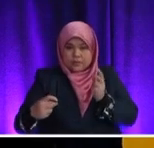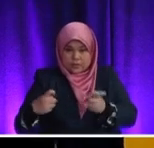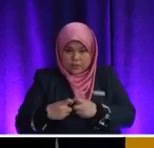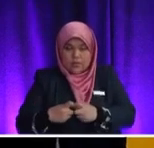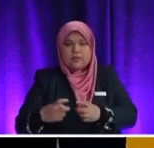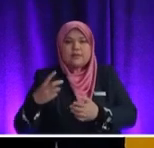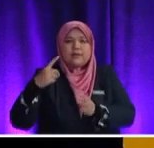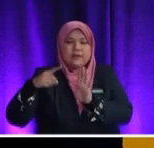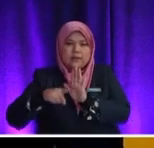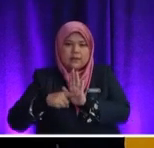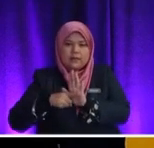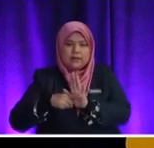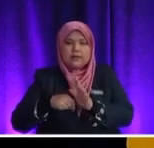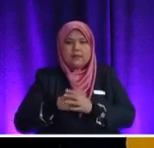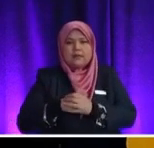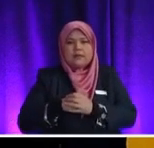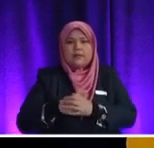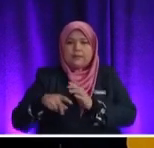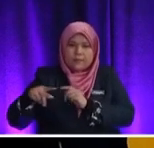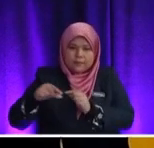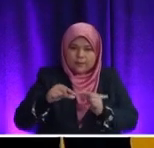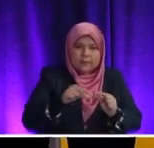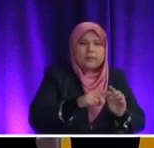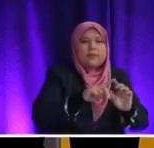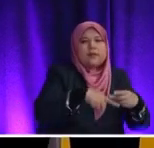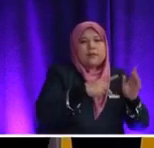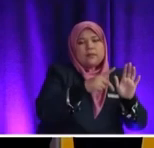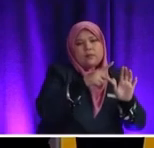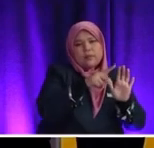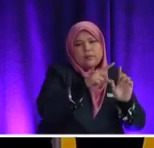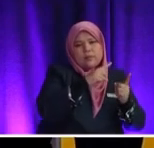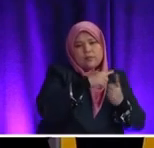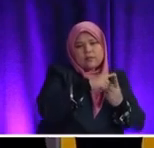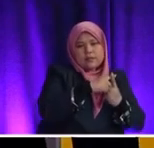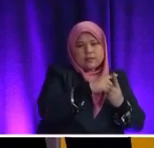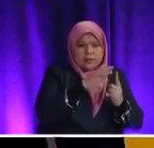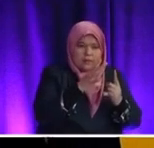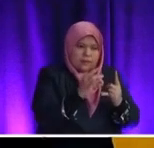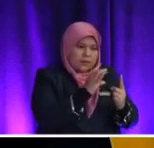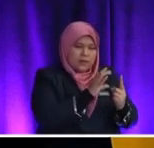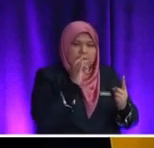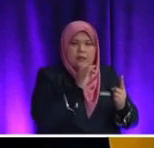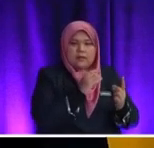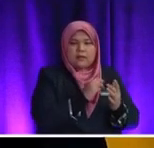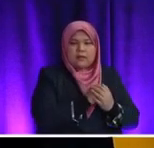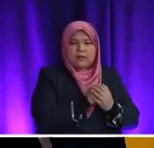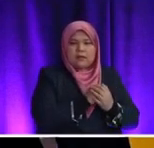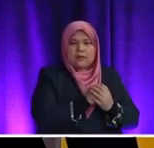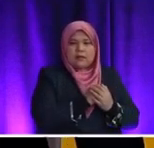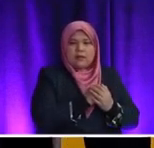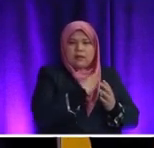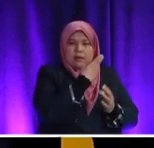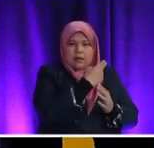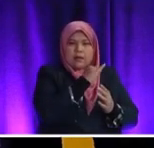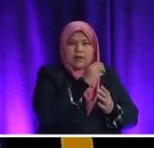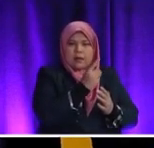sedih lagi ke sana rute terpilih aja pergi ke positif tetapi dipeluk pilih antara HD oksida